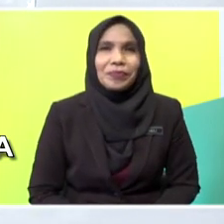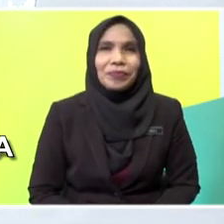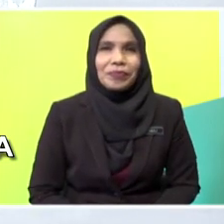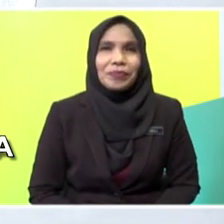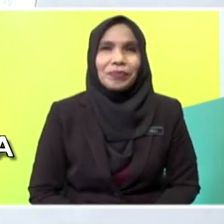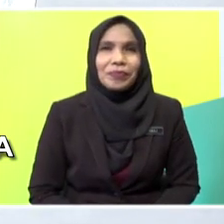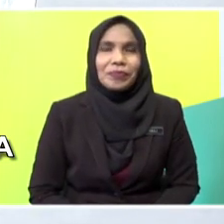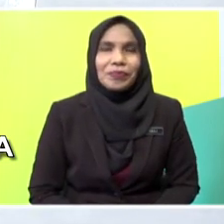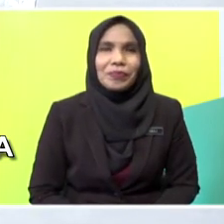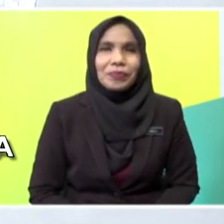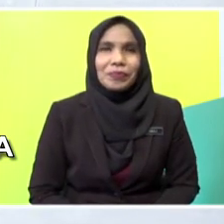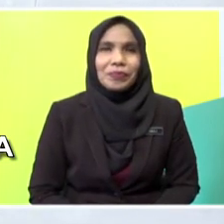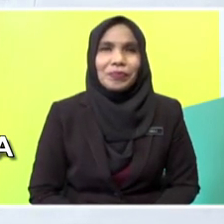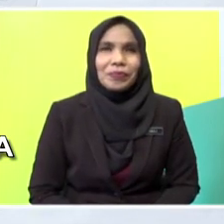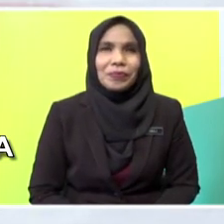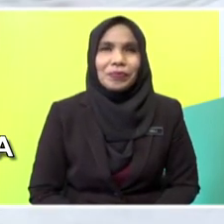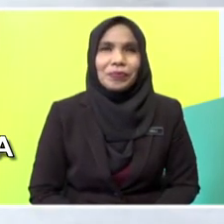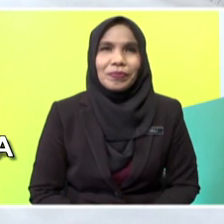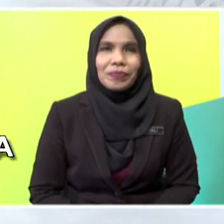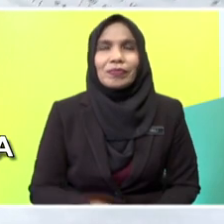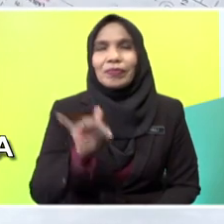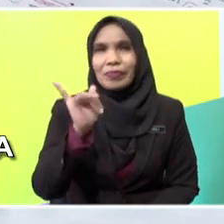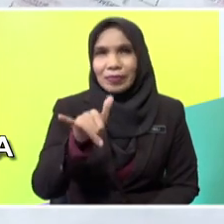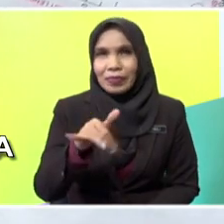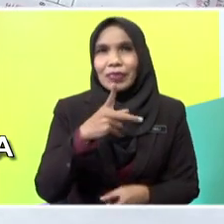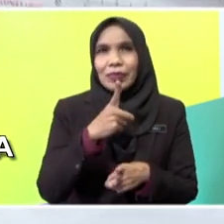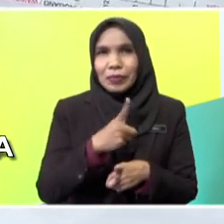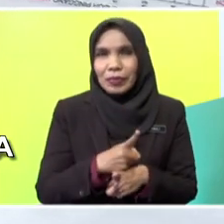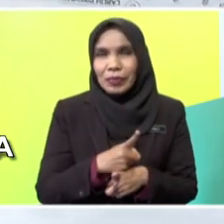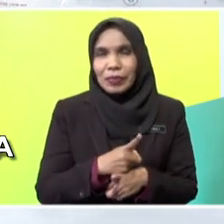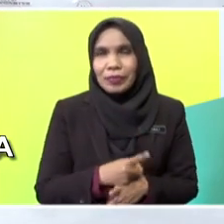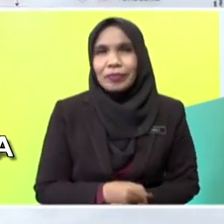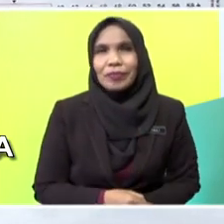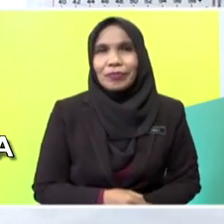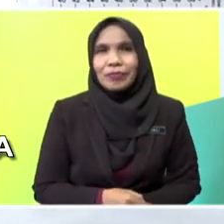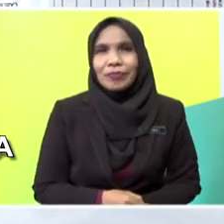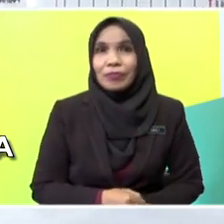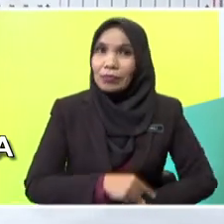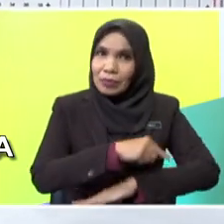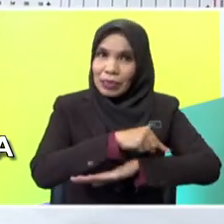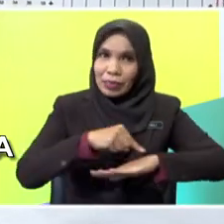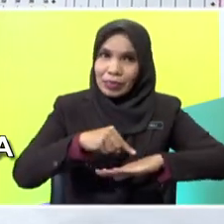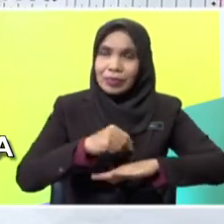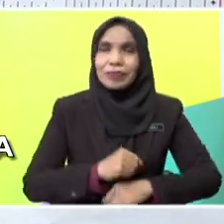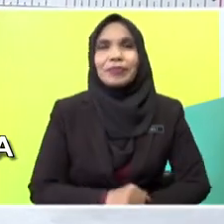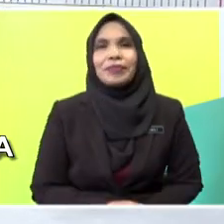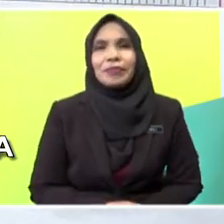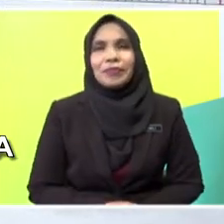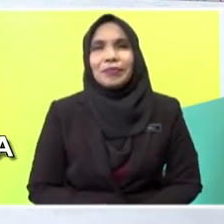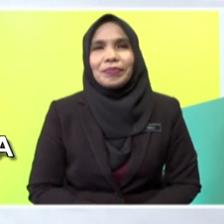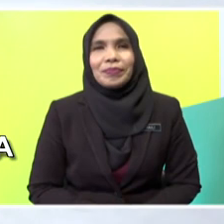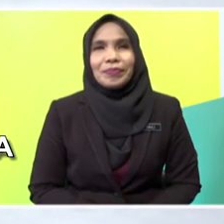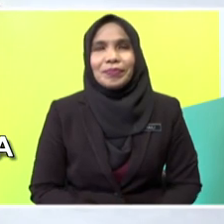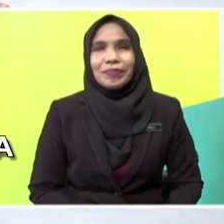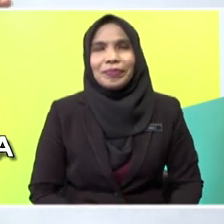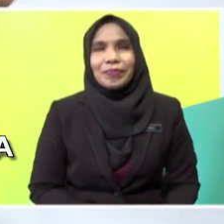15. Ya, betul. Pusing. Dan garis. Dan garis. Wah, mudahnya cikgu. Pastikan lurus itu.